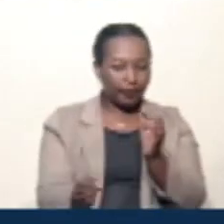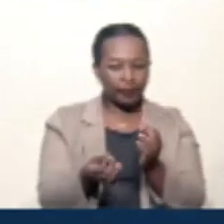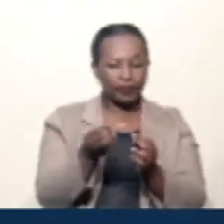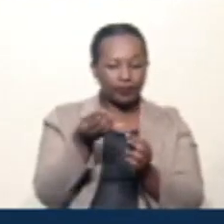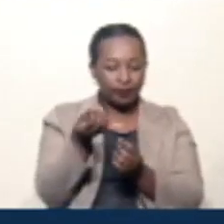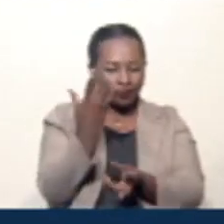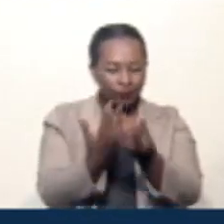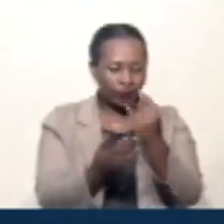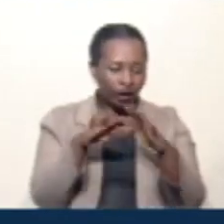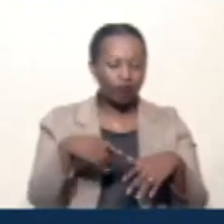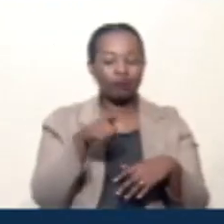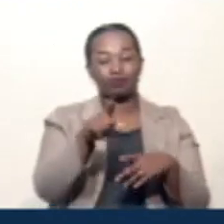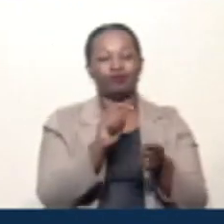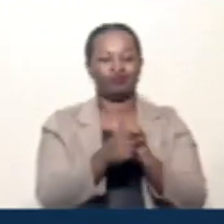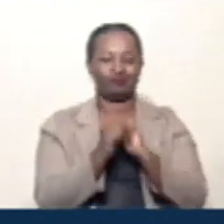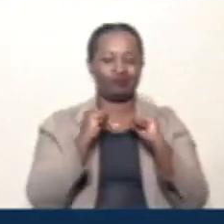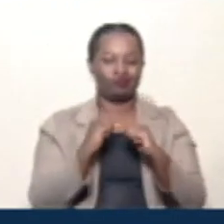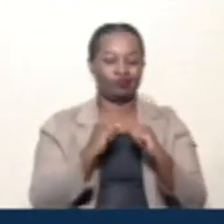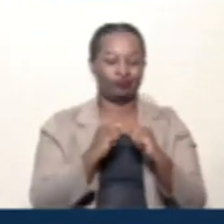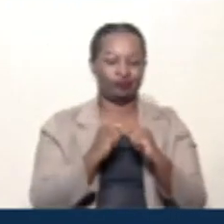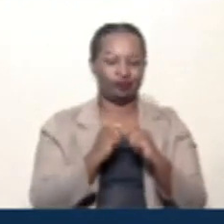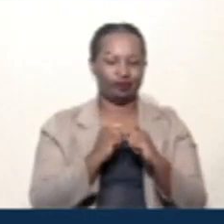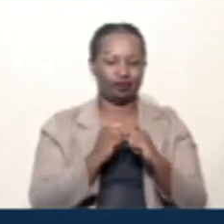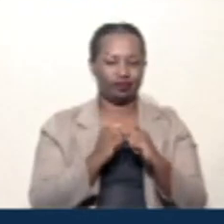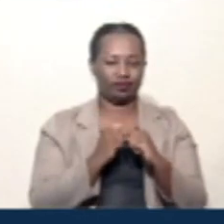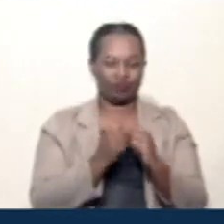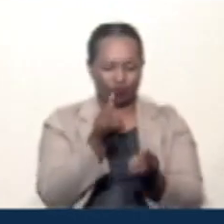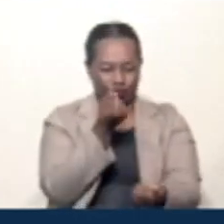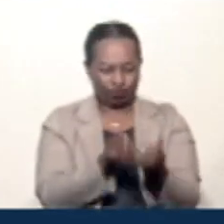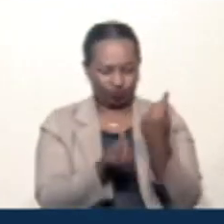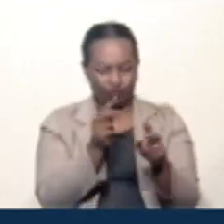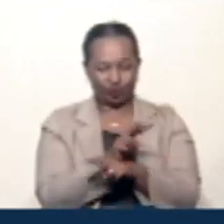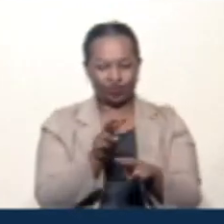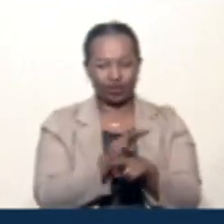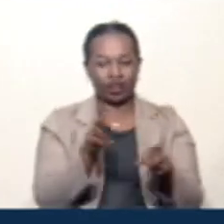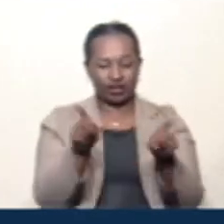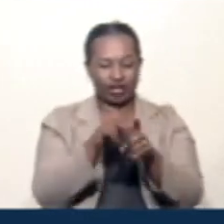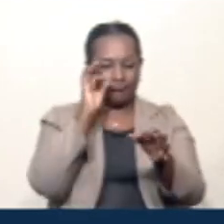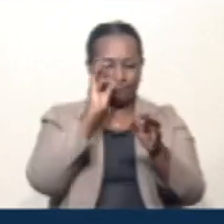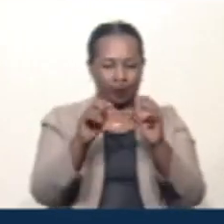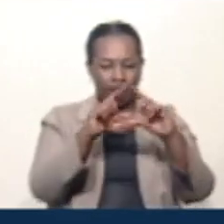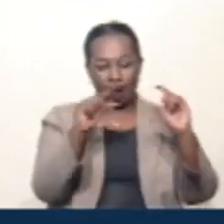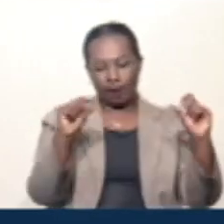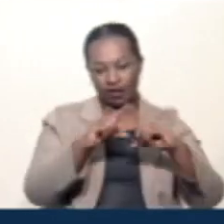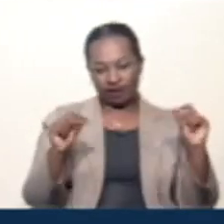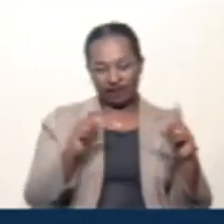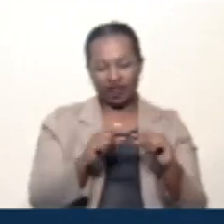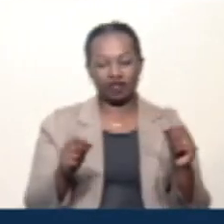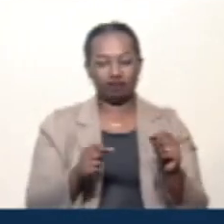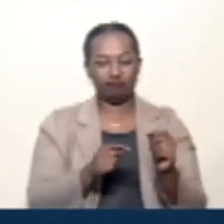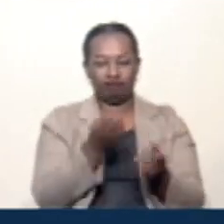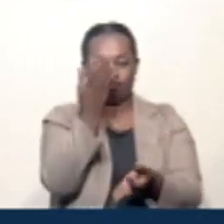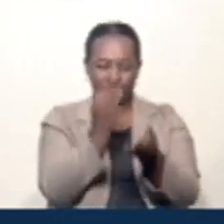nyine kugira ngo ikomere. Ishi nuko batwika amatafari ayiye